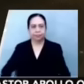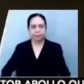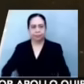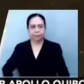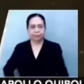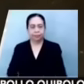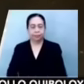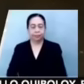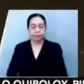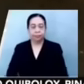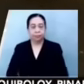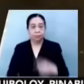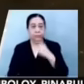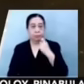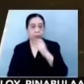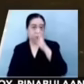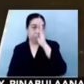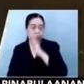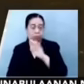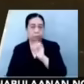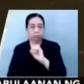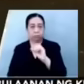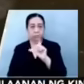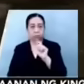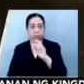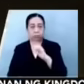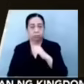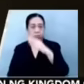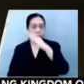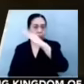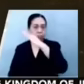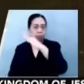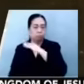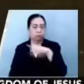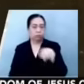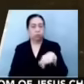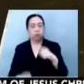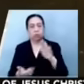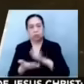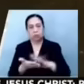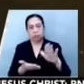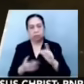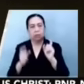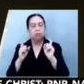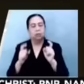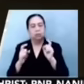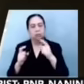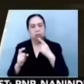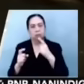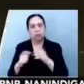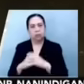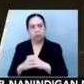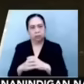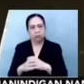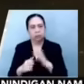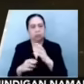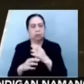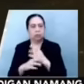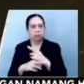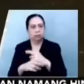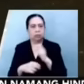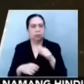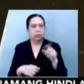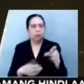Emil, dahil sa pagkasira ng mga solar panels ng Jose Maria College, binibilisan na umano nila ang paggawa ng demand letter